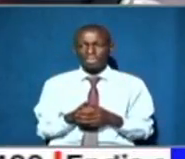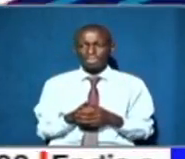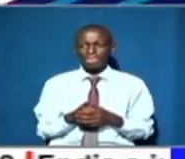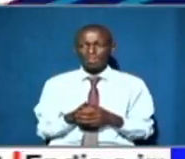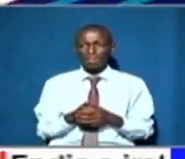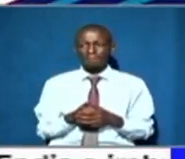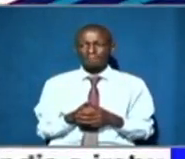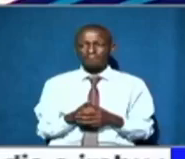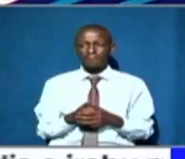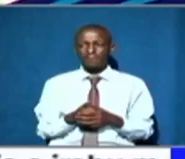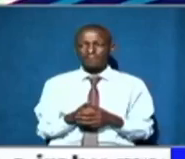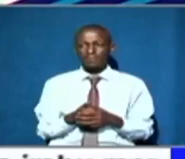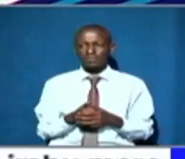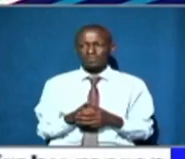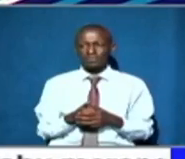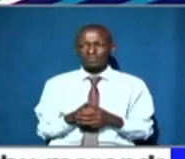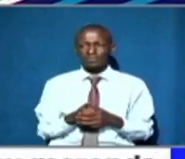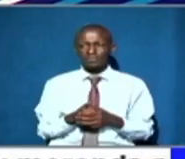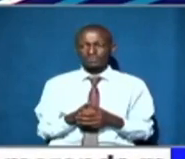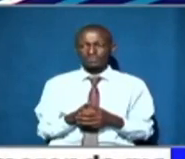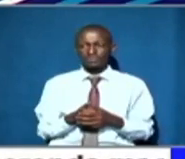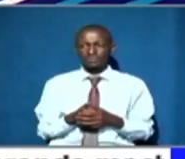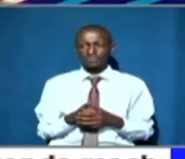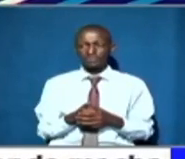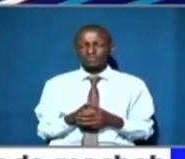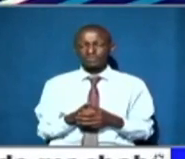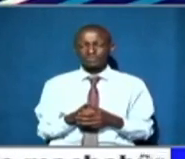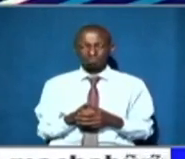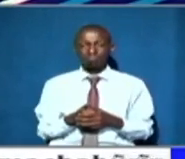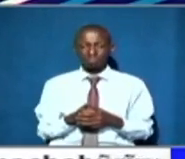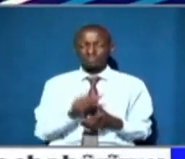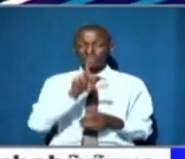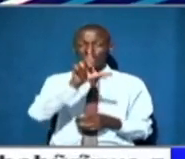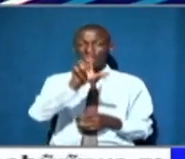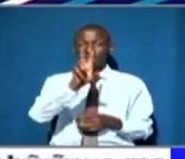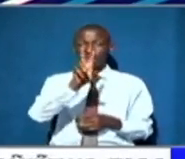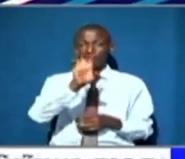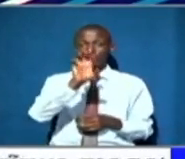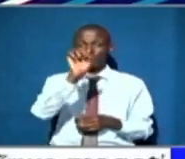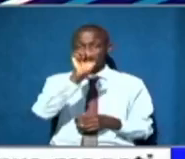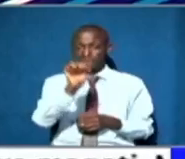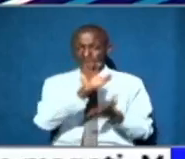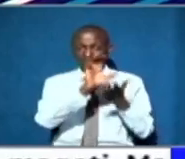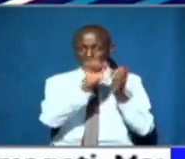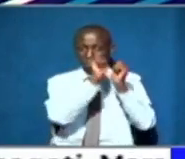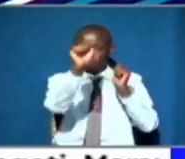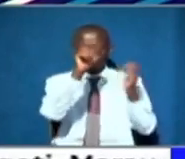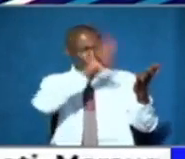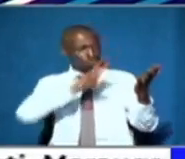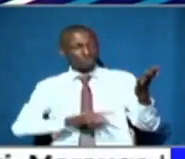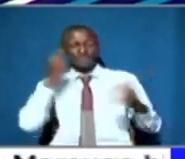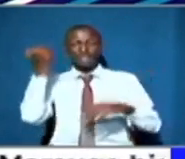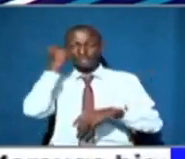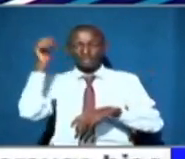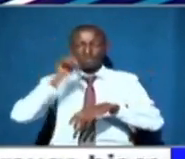Leviticus na maundu marawi marawi ikumina ithano ungithoma ni ukuona murimu wa kugwatanio